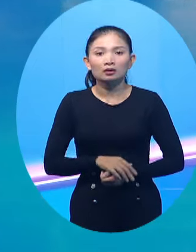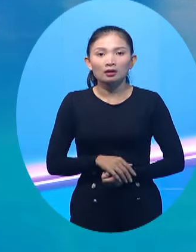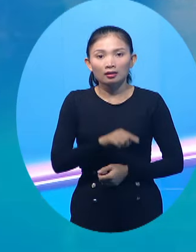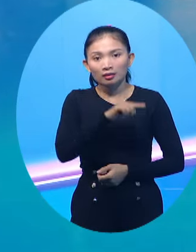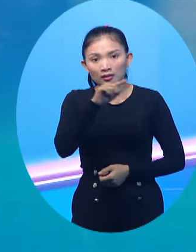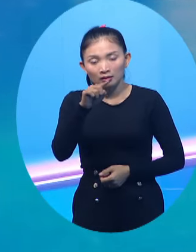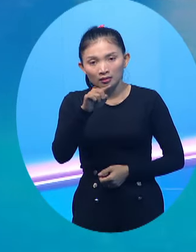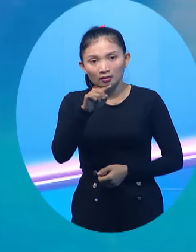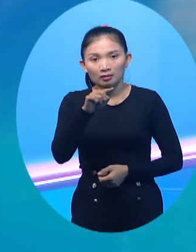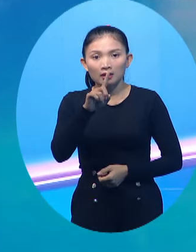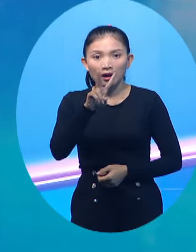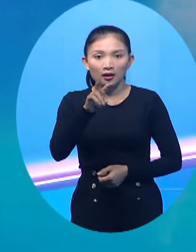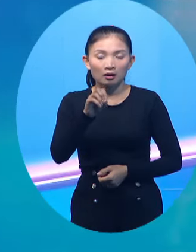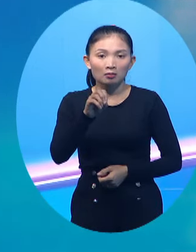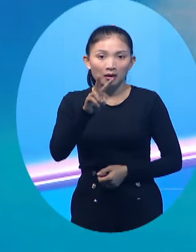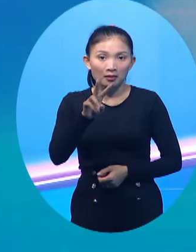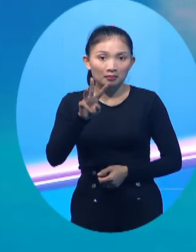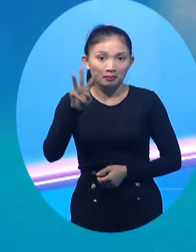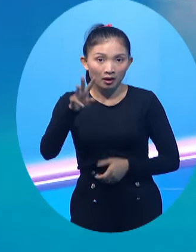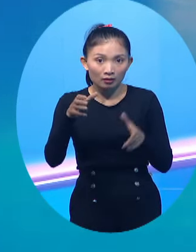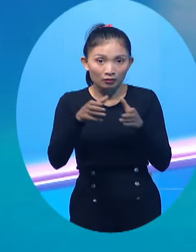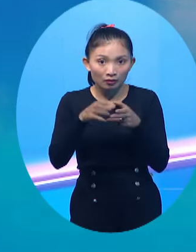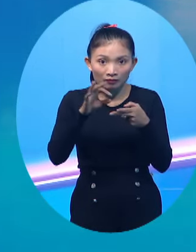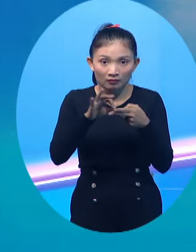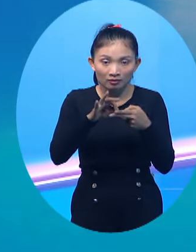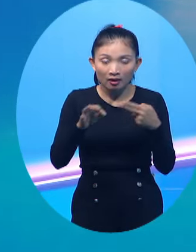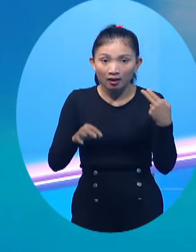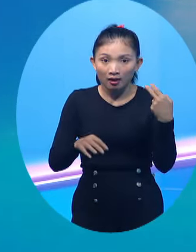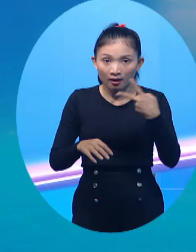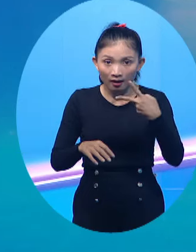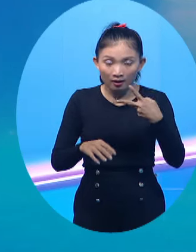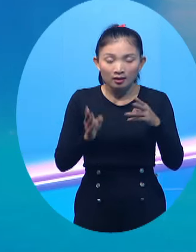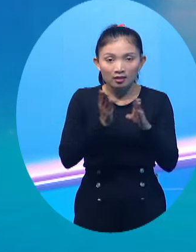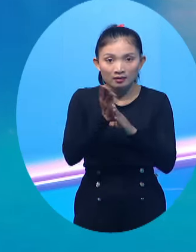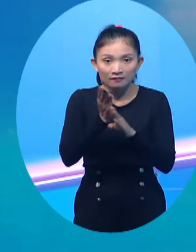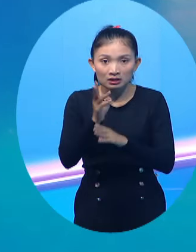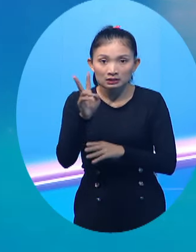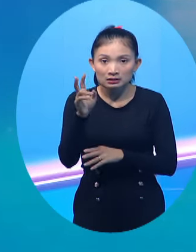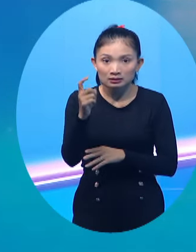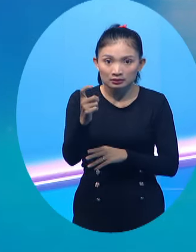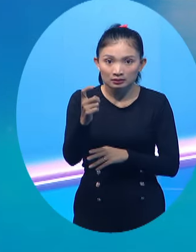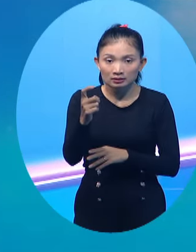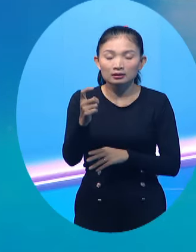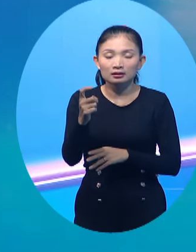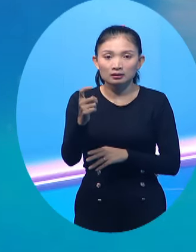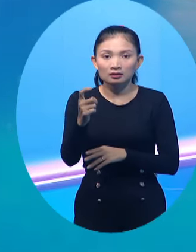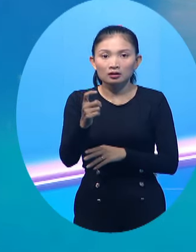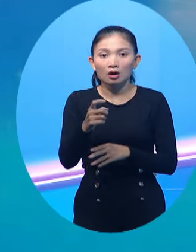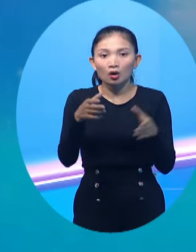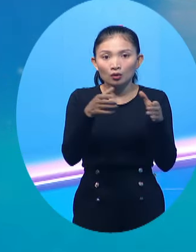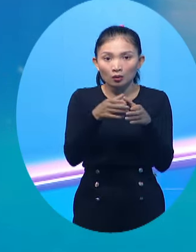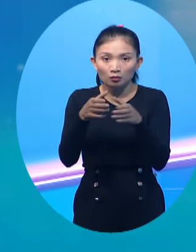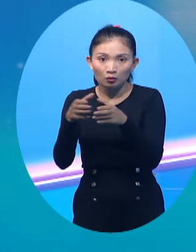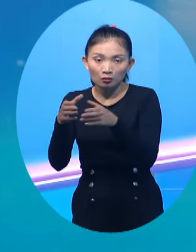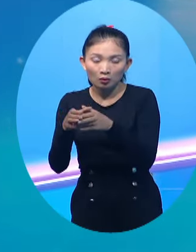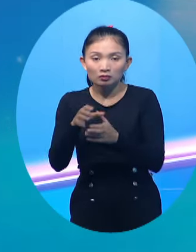hết năm 2023 đối với hai nhóm vấn đề liên quan đến chính lĩnh vực phiên chức vấn được kết nối trực tuyến với 62 đoàn đại biểu quốc hội